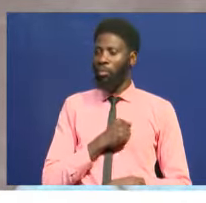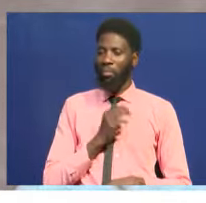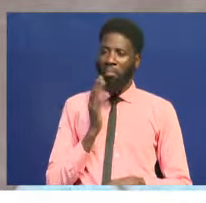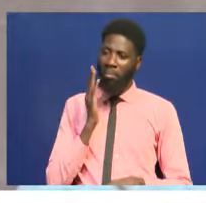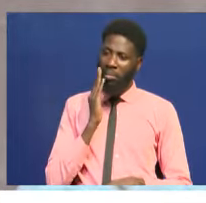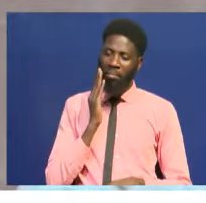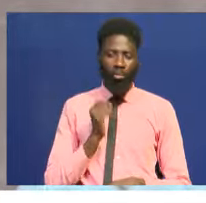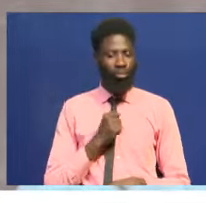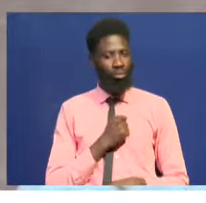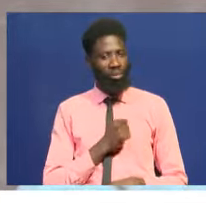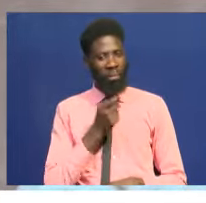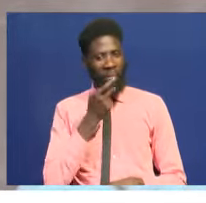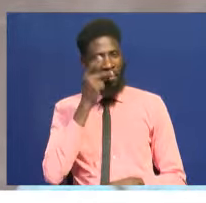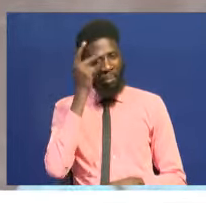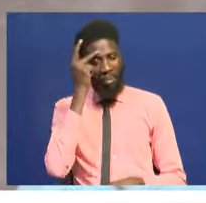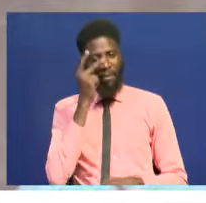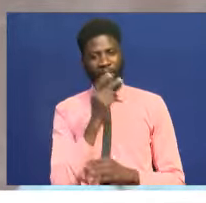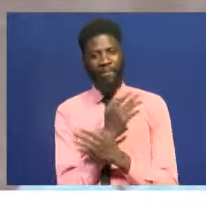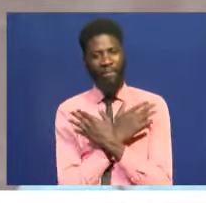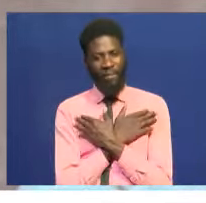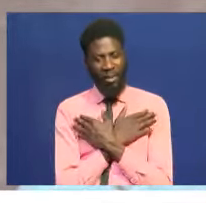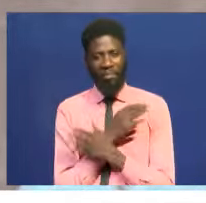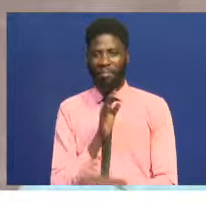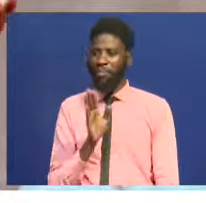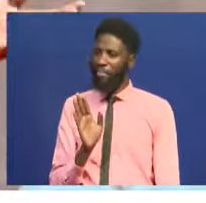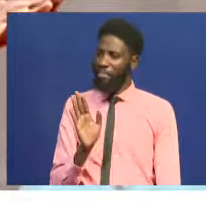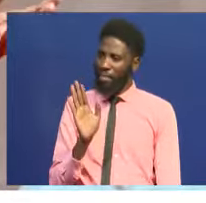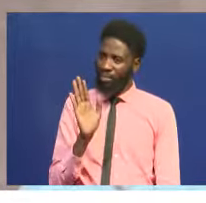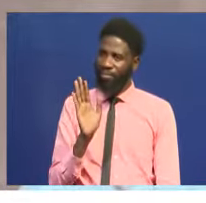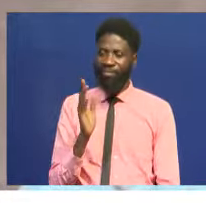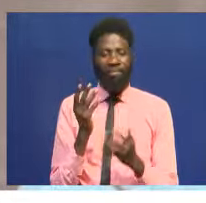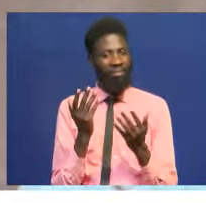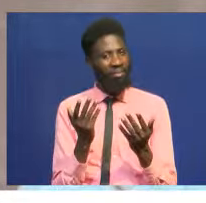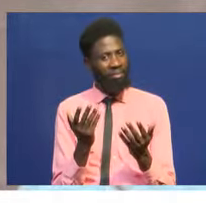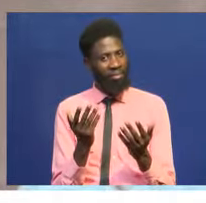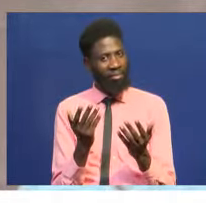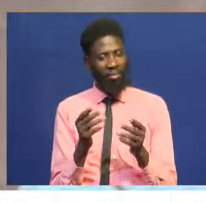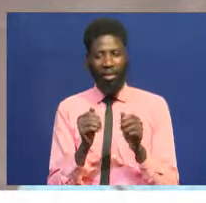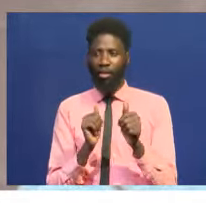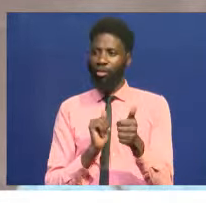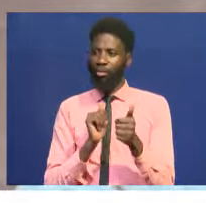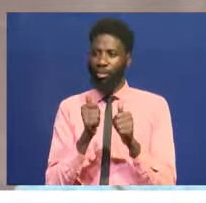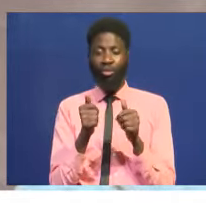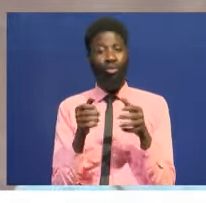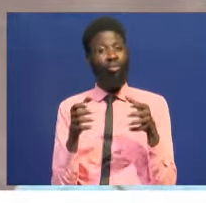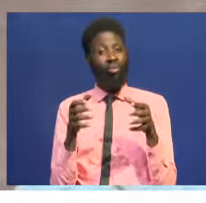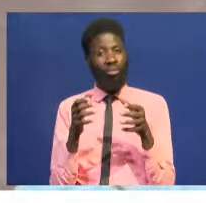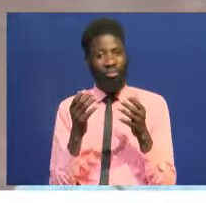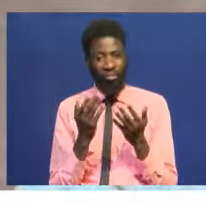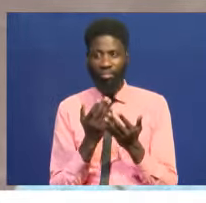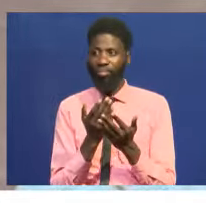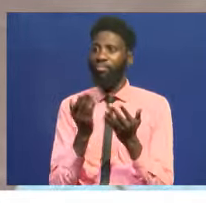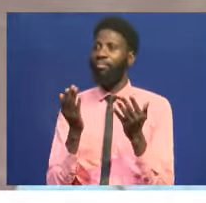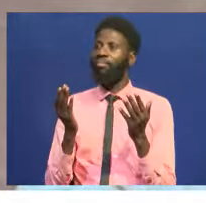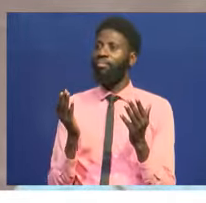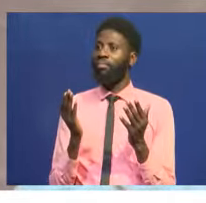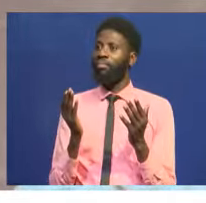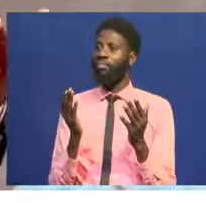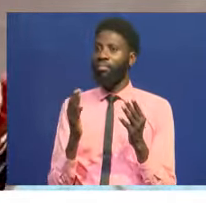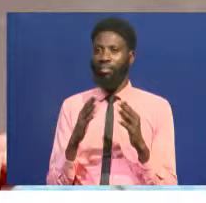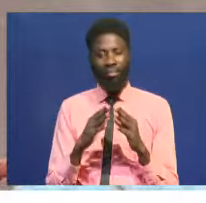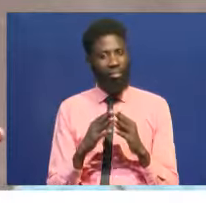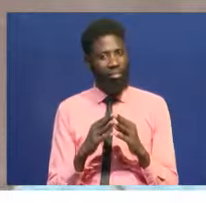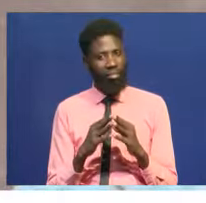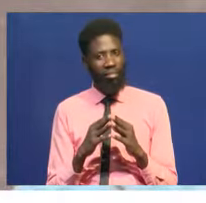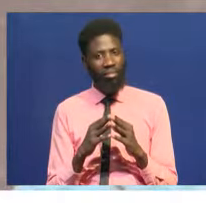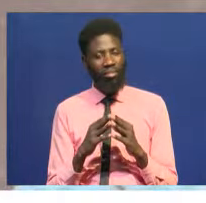wazazi wake, marafiki wake, the sporting fraternity who are here, na